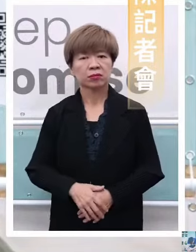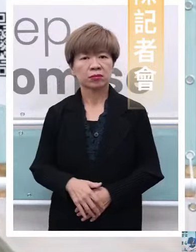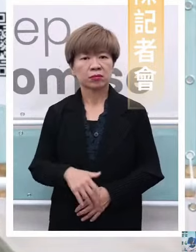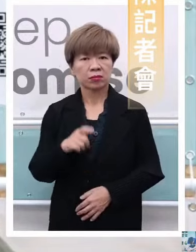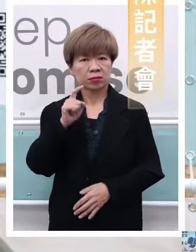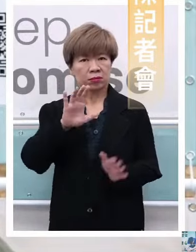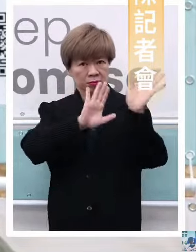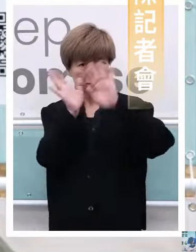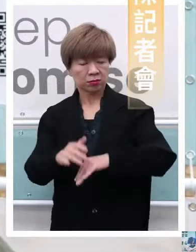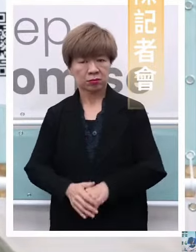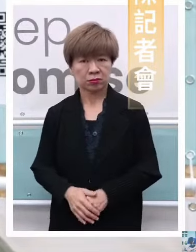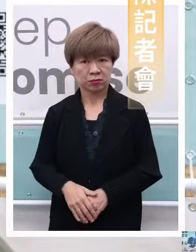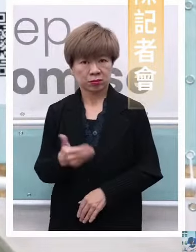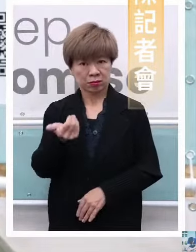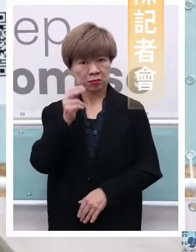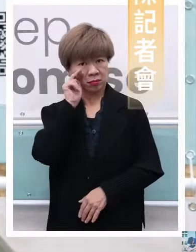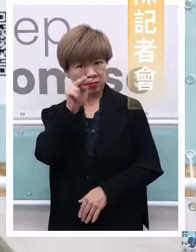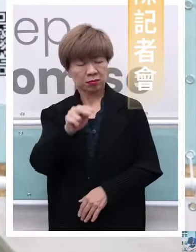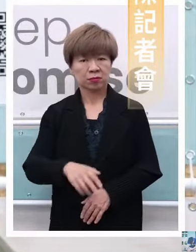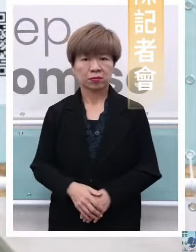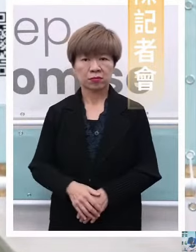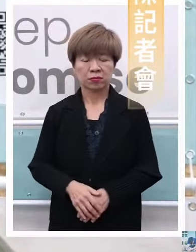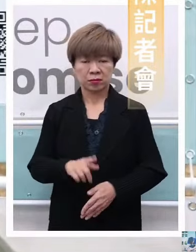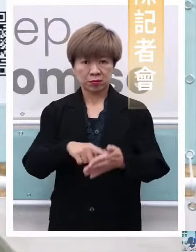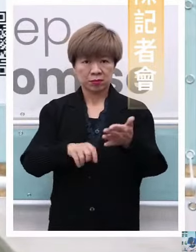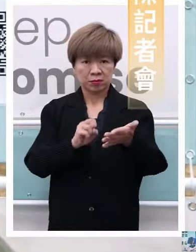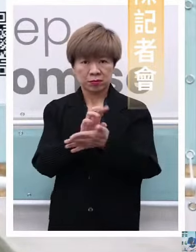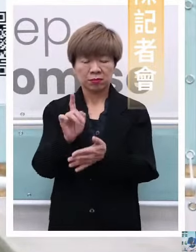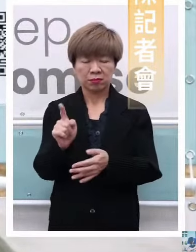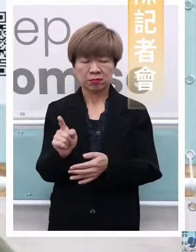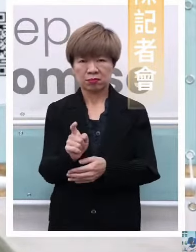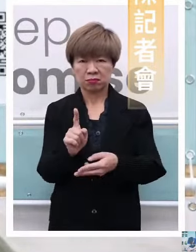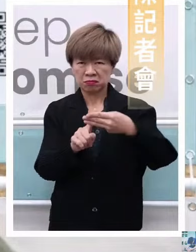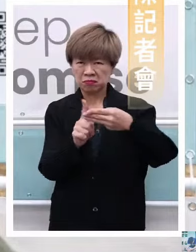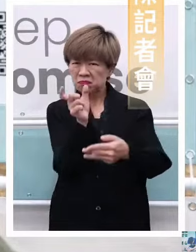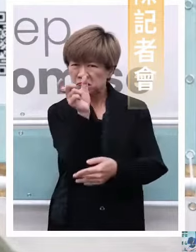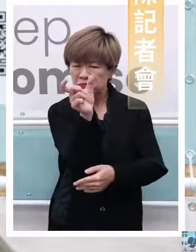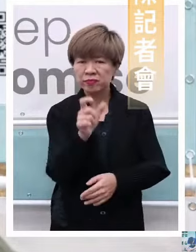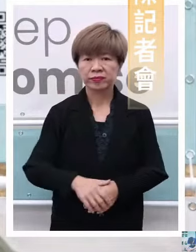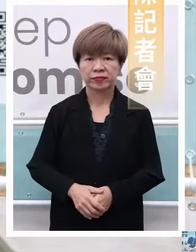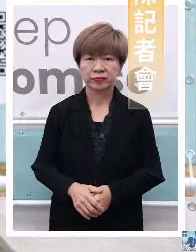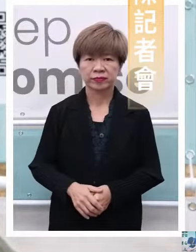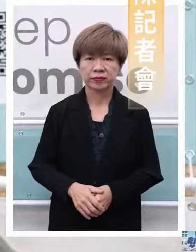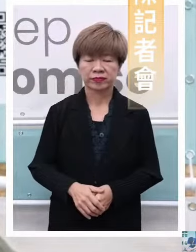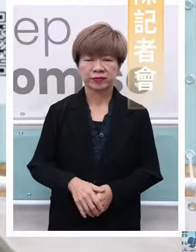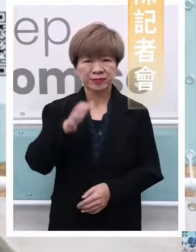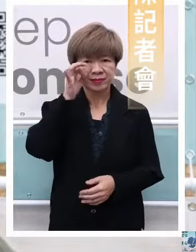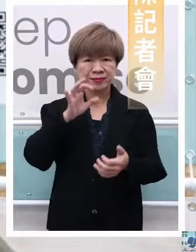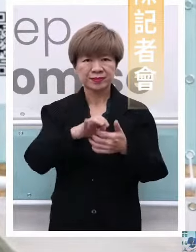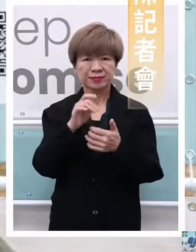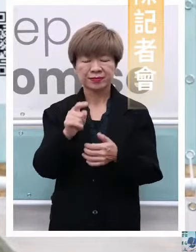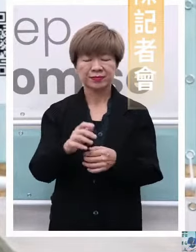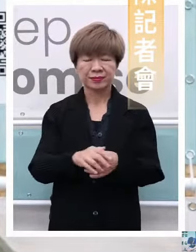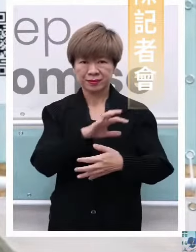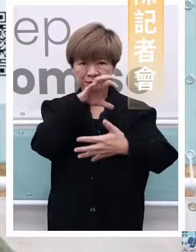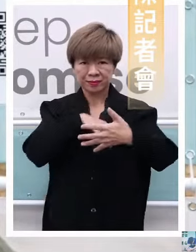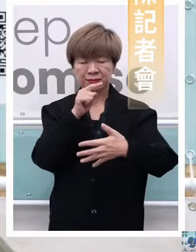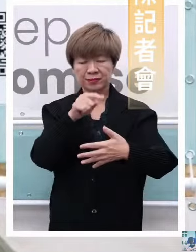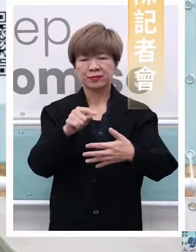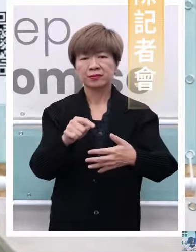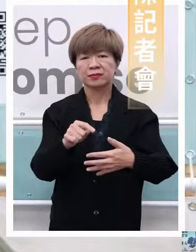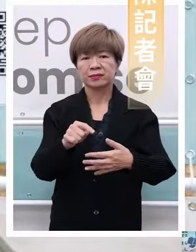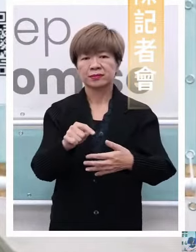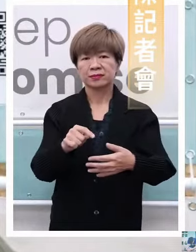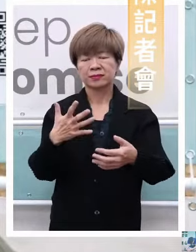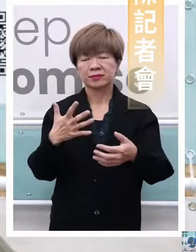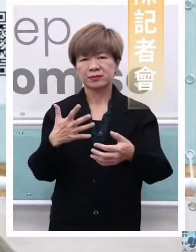之下，我刚看到整个简报上面的这个标题The content removed by FTV，